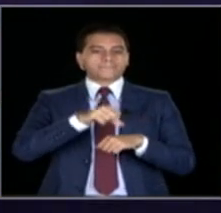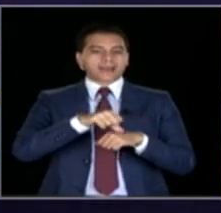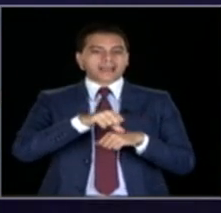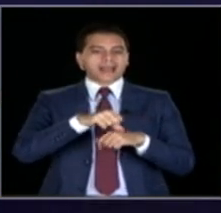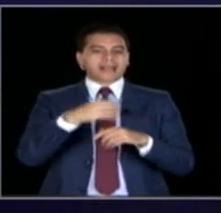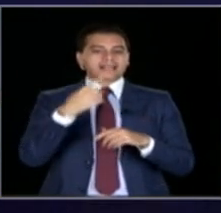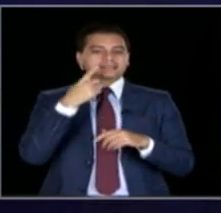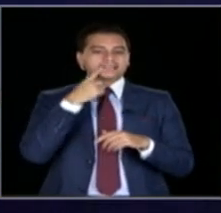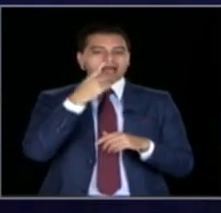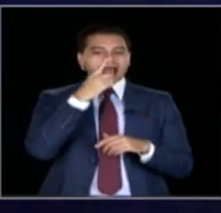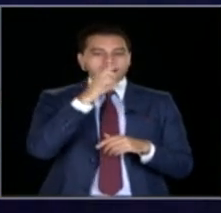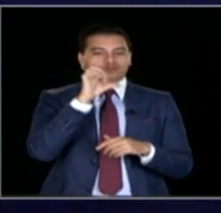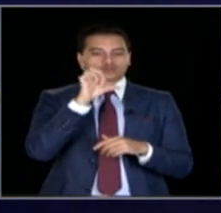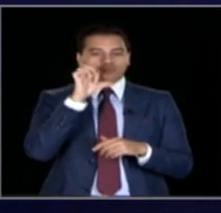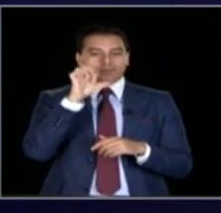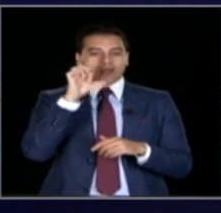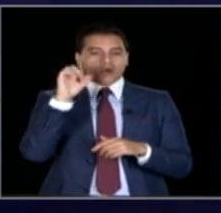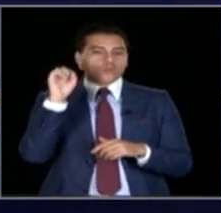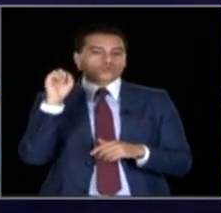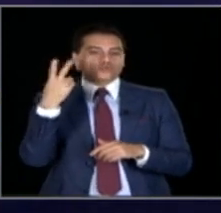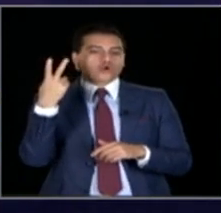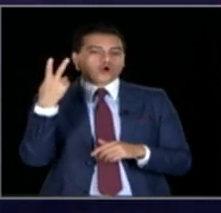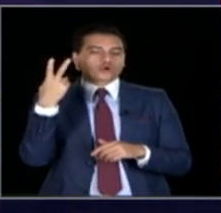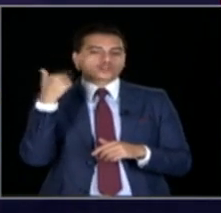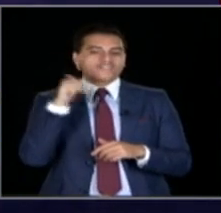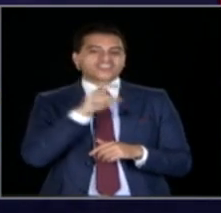في شهر يناير